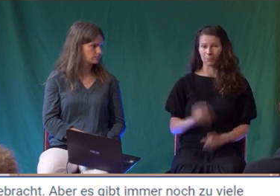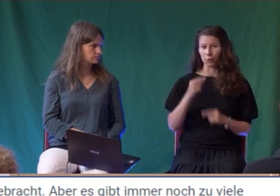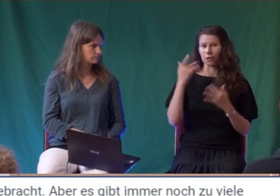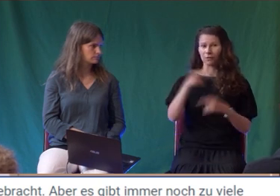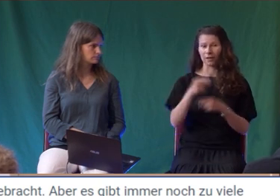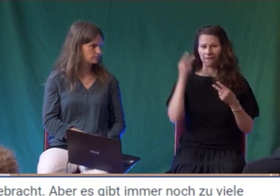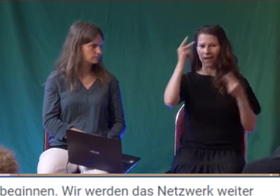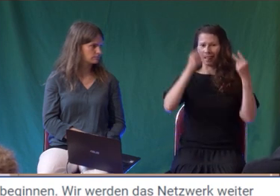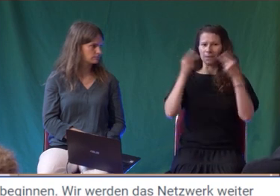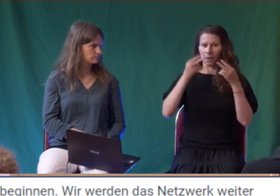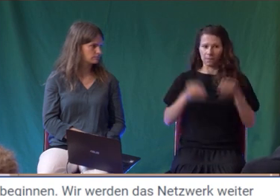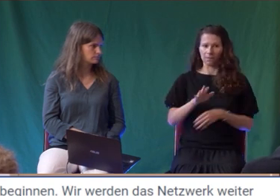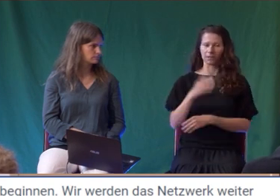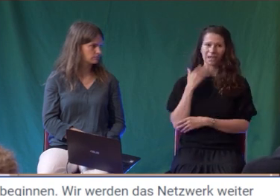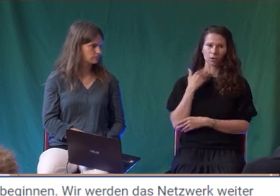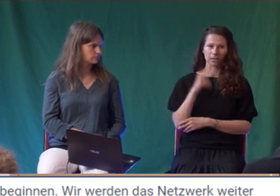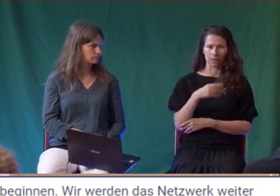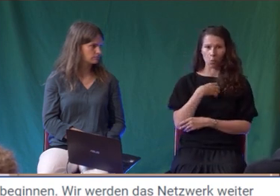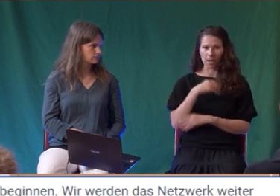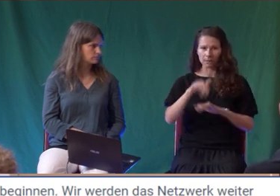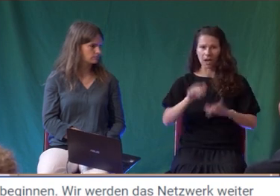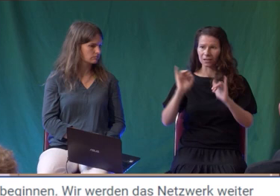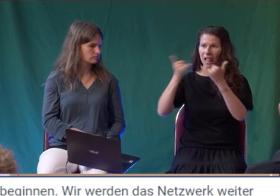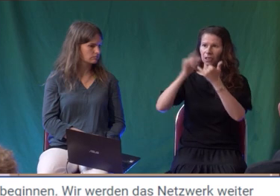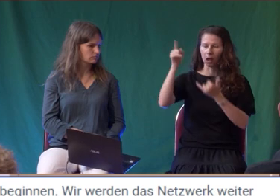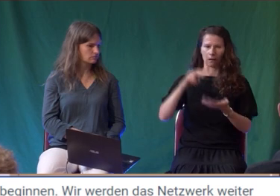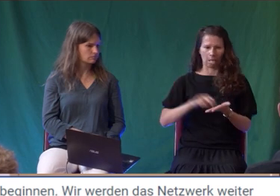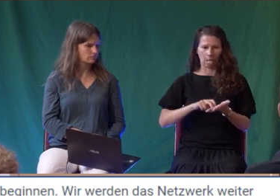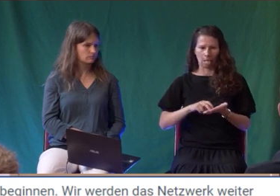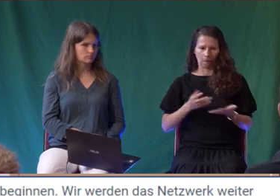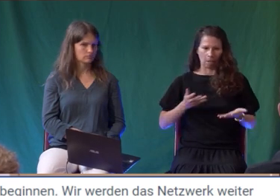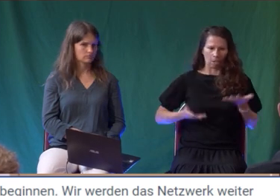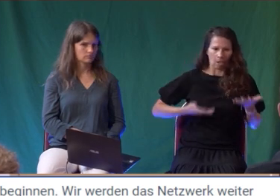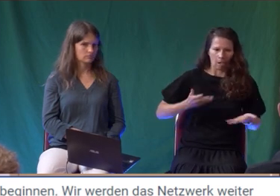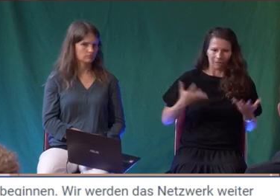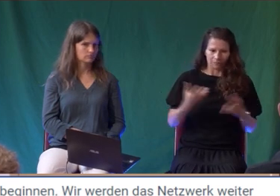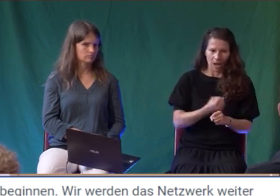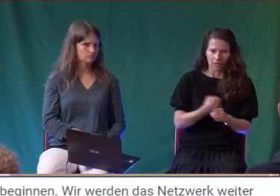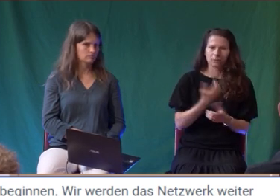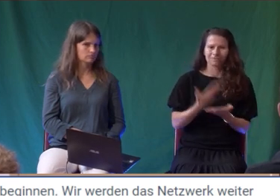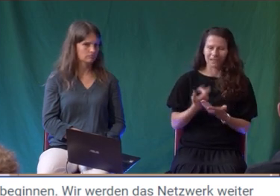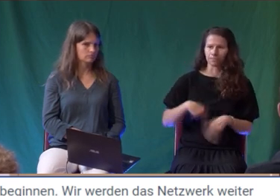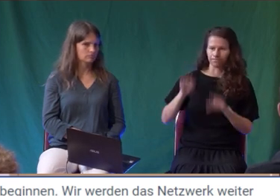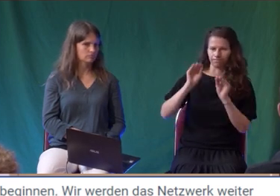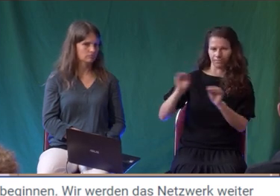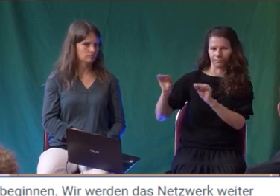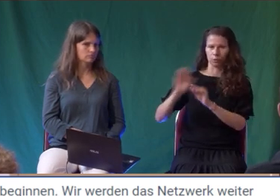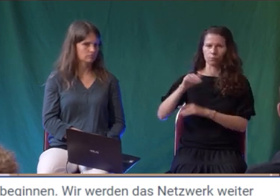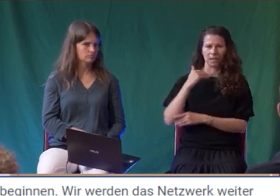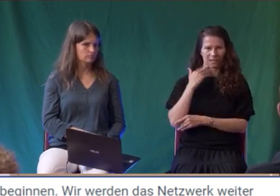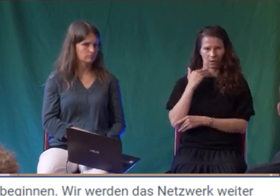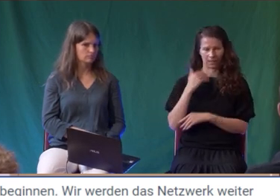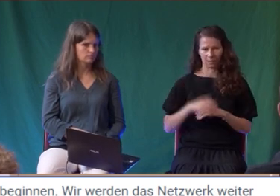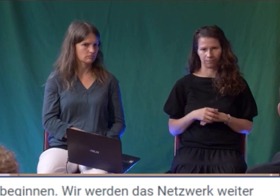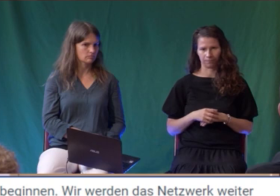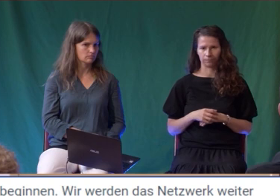kriegen Probleme mit ihrer Sexualität und die Eltern wissen dann teilweise nicht wie Sie darauf reagieren sollen es wird bleiben die